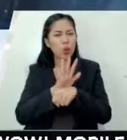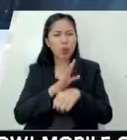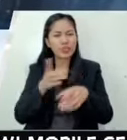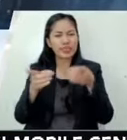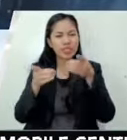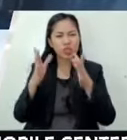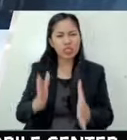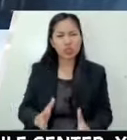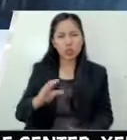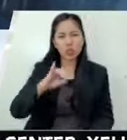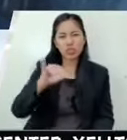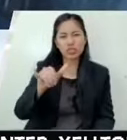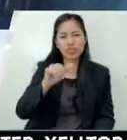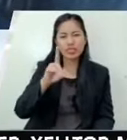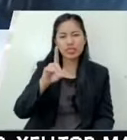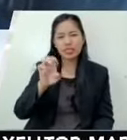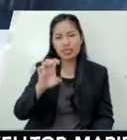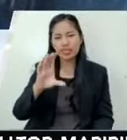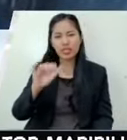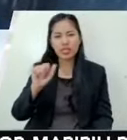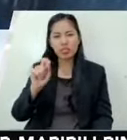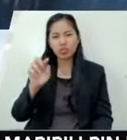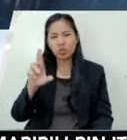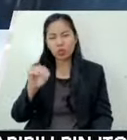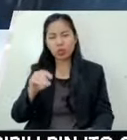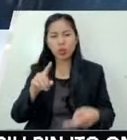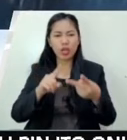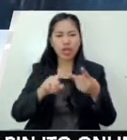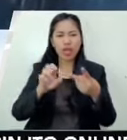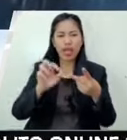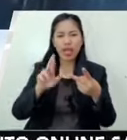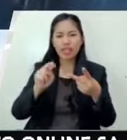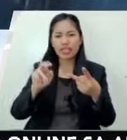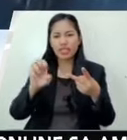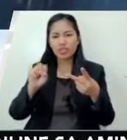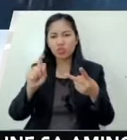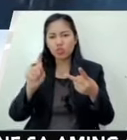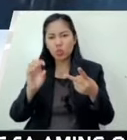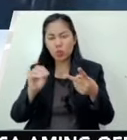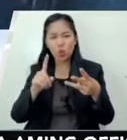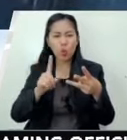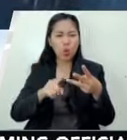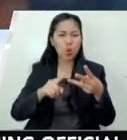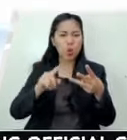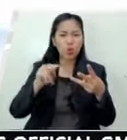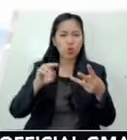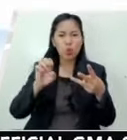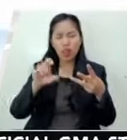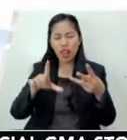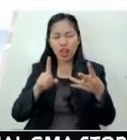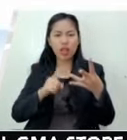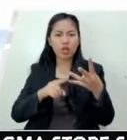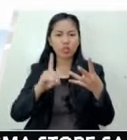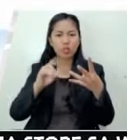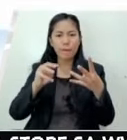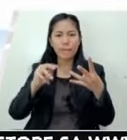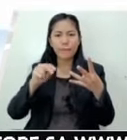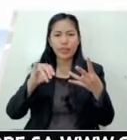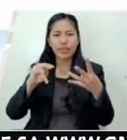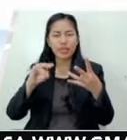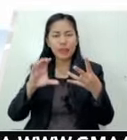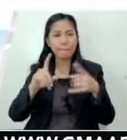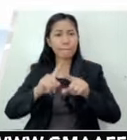mga kasamang sina Ernesto Orsinem, Noel Mariano at Dominic Valerio Ramos. Pero pumalag ang grupo